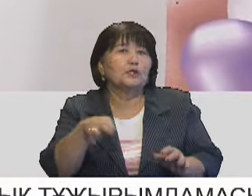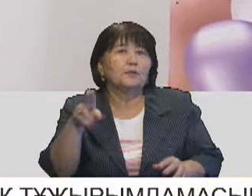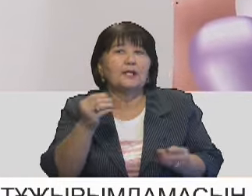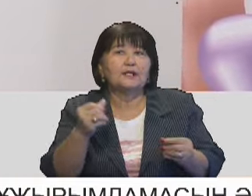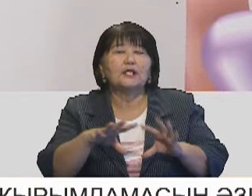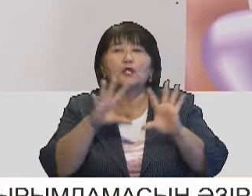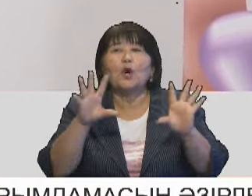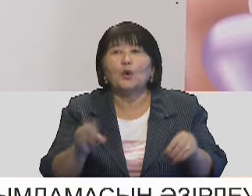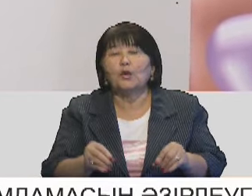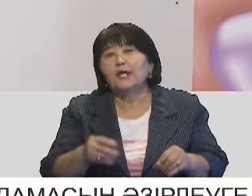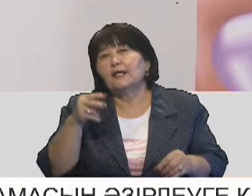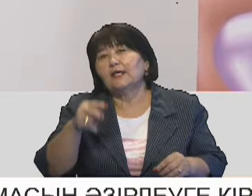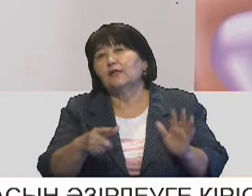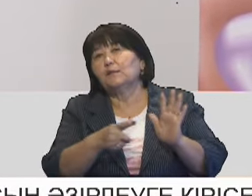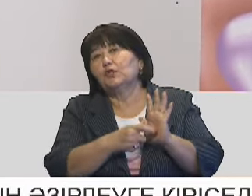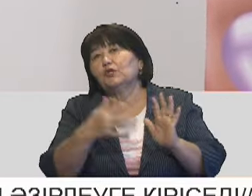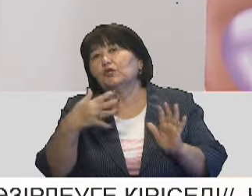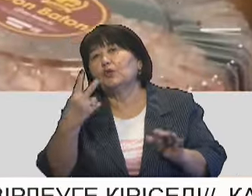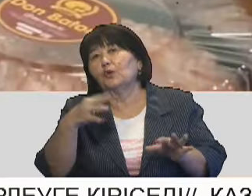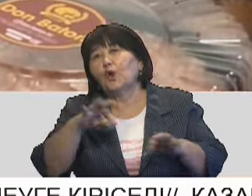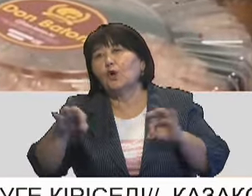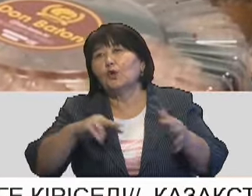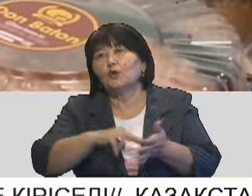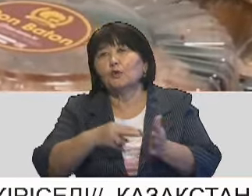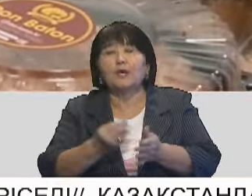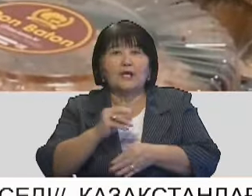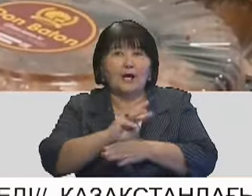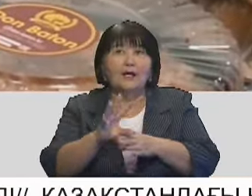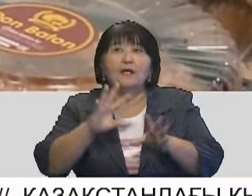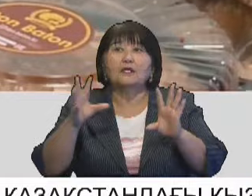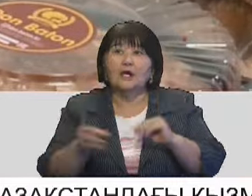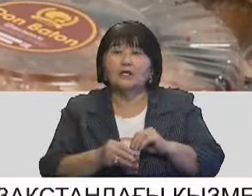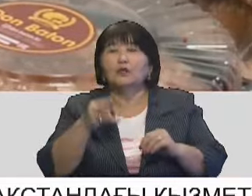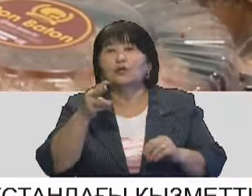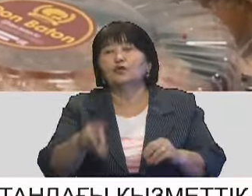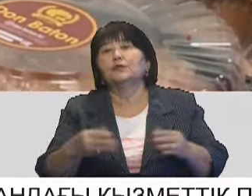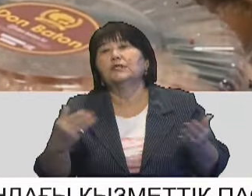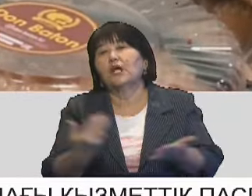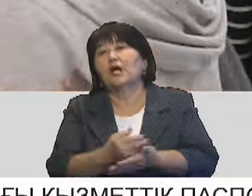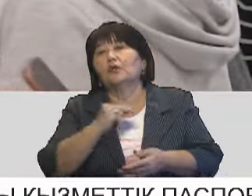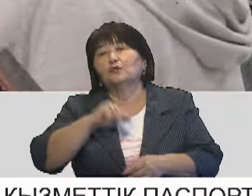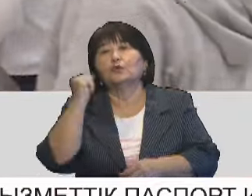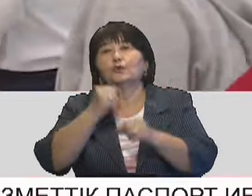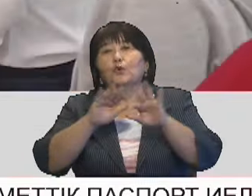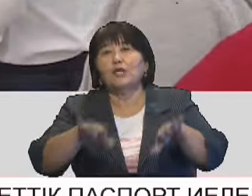теңгені құрайтын 2752 жобаны қаржыландырыпты. Нәтижесінде 3000 жаңа жұмыс орны